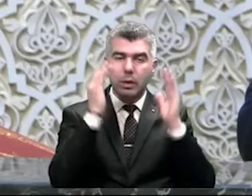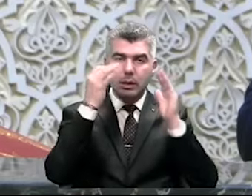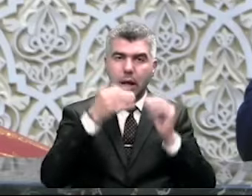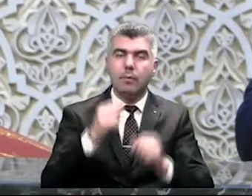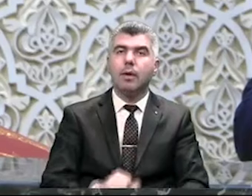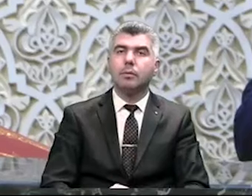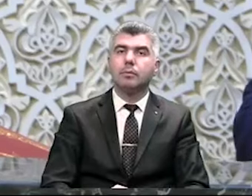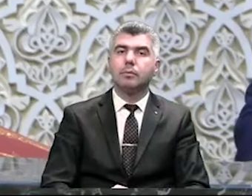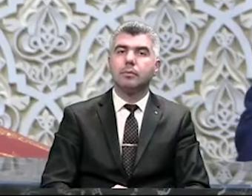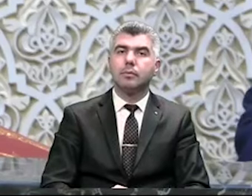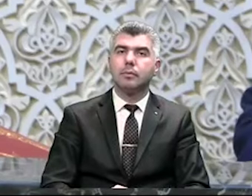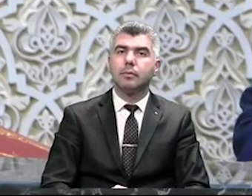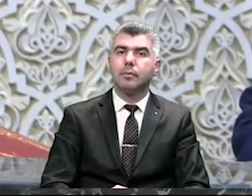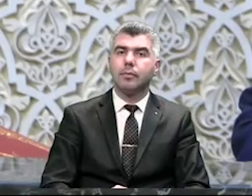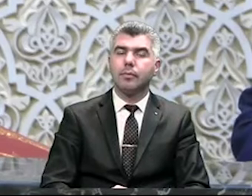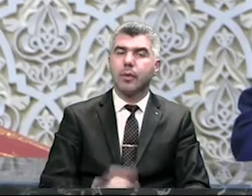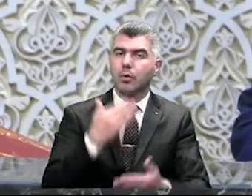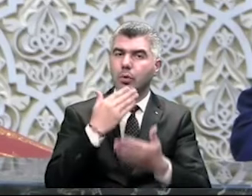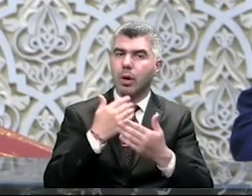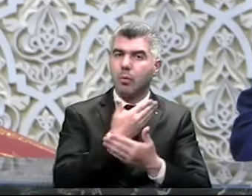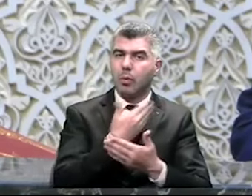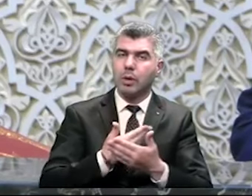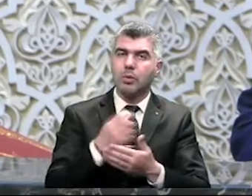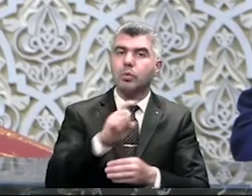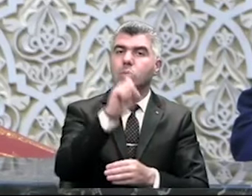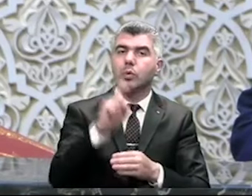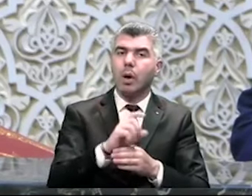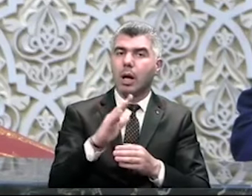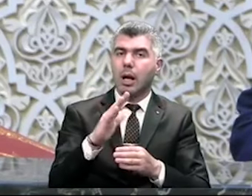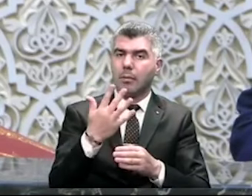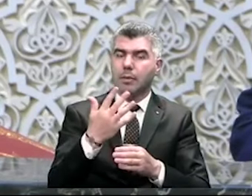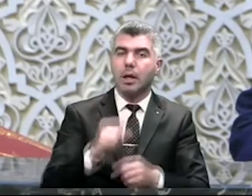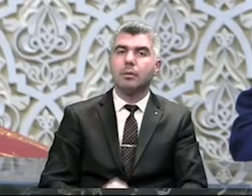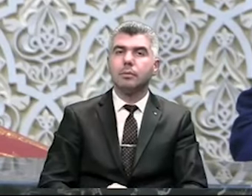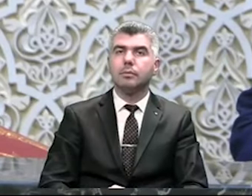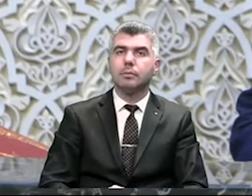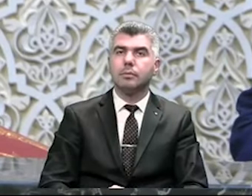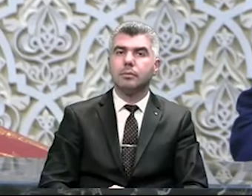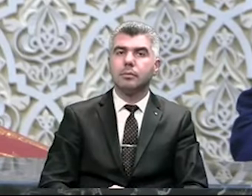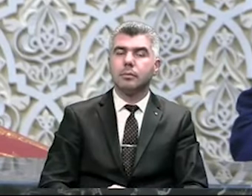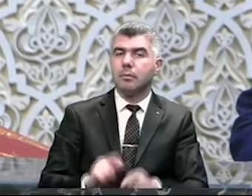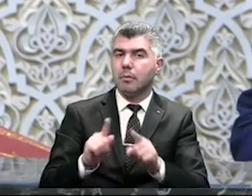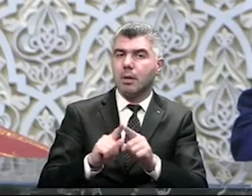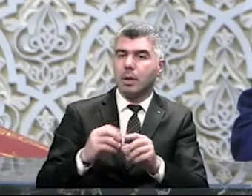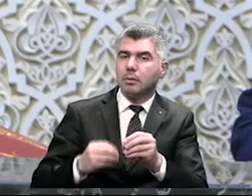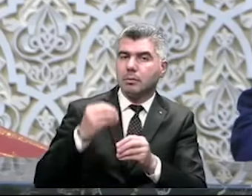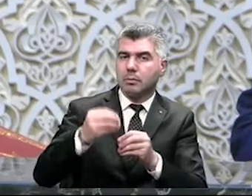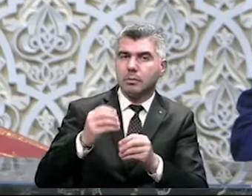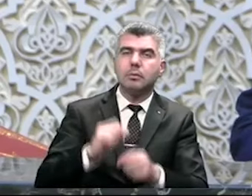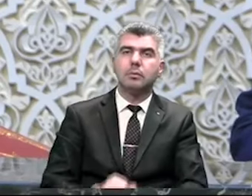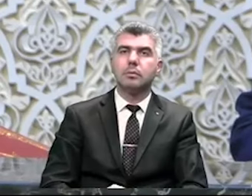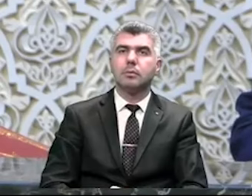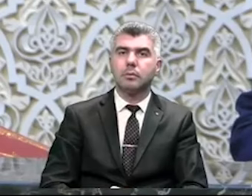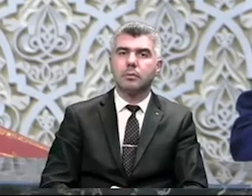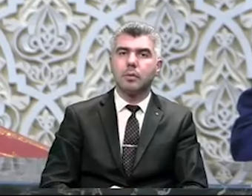شكرا شكرا السيده المستشاره المحترمه السؤال الاني الخامس في نفس الموضوع اجل بطلب من اصحابه اذا